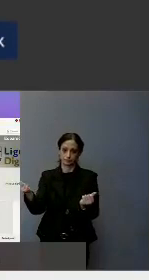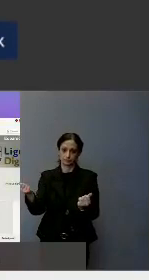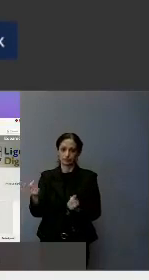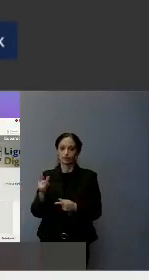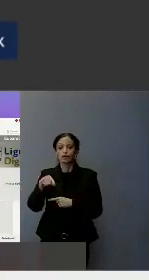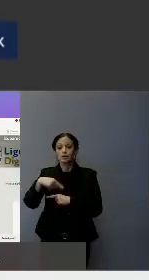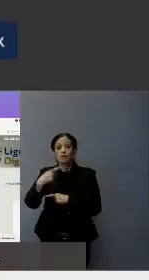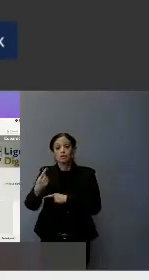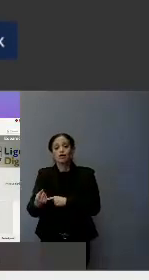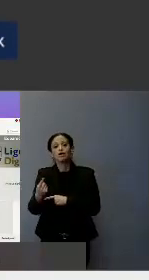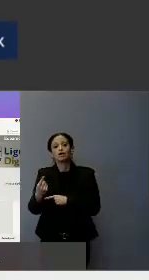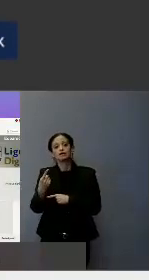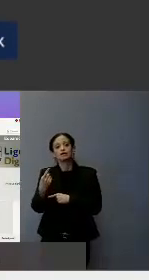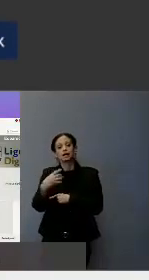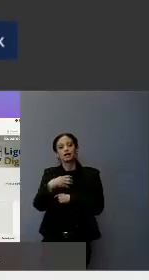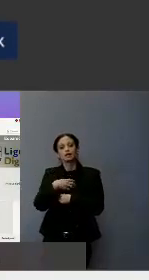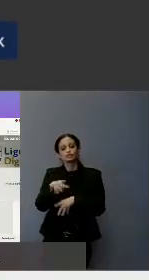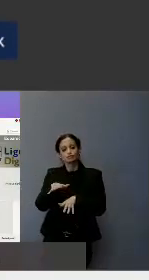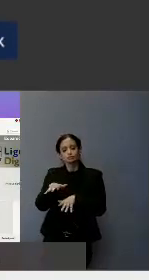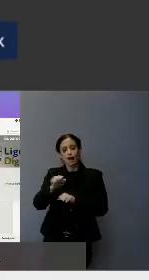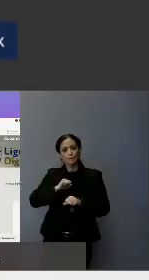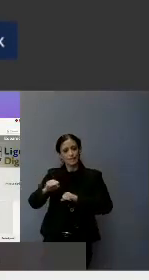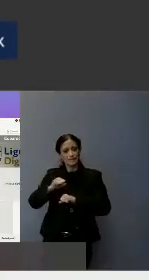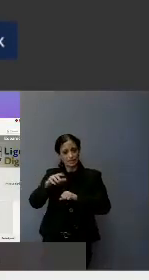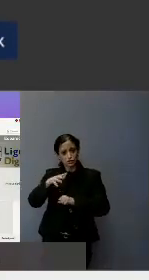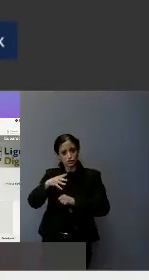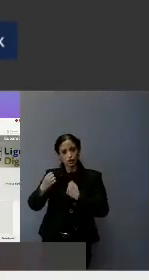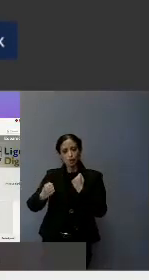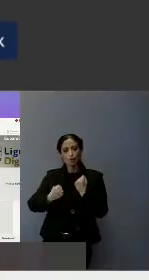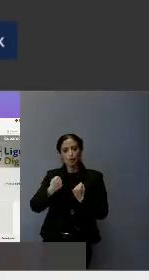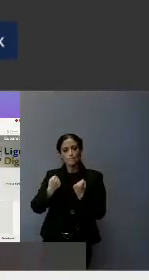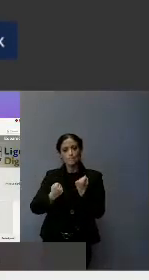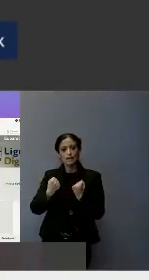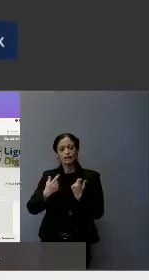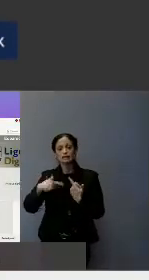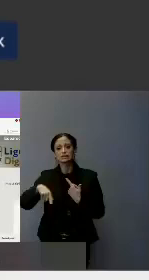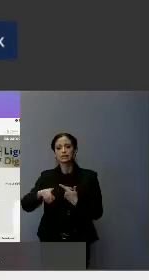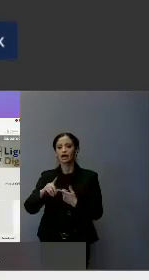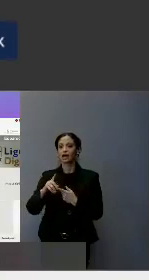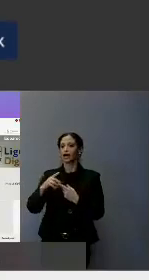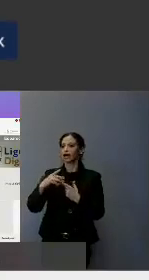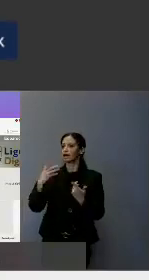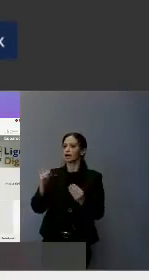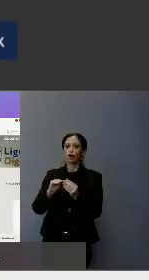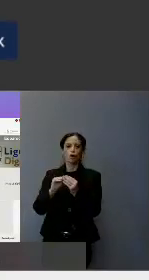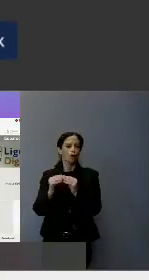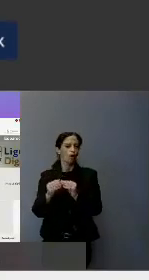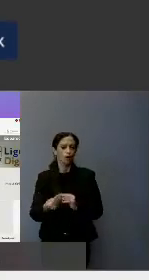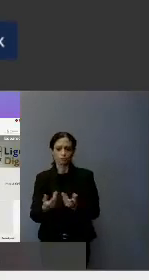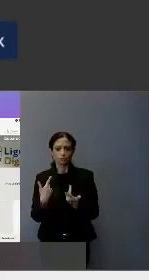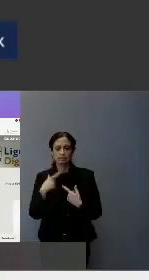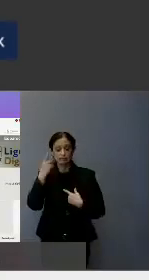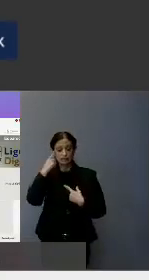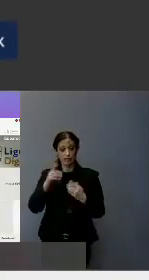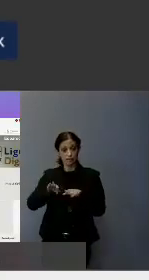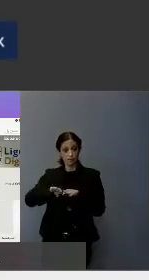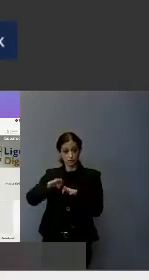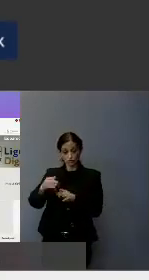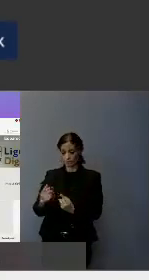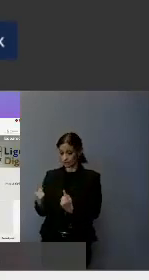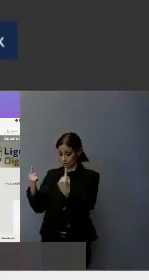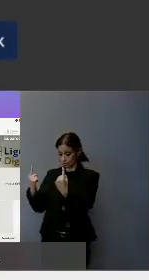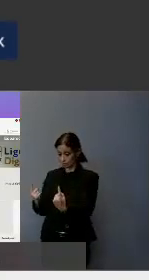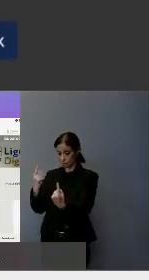rifiuta pervicacemente di porre in opera i paletti al centro del bordo del marciapiede se vuole assessore facciamo